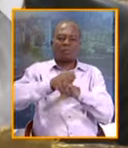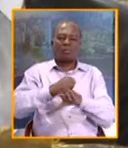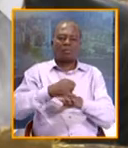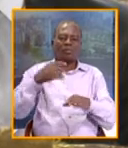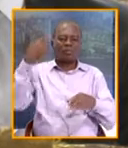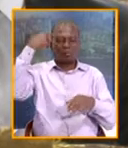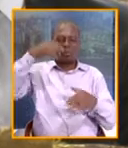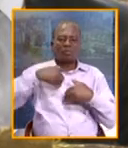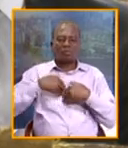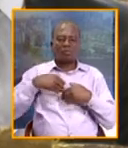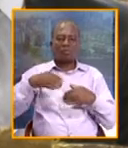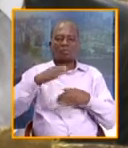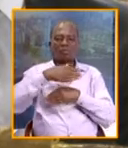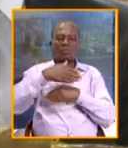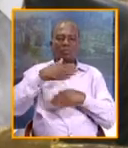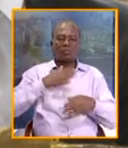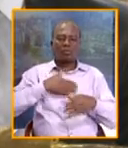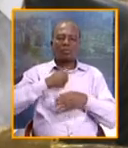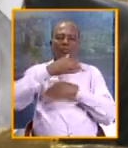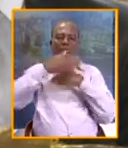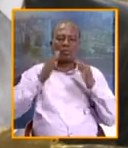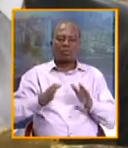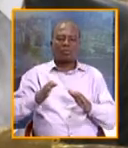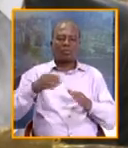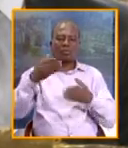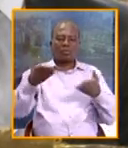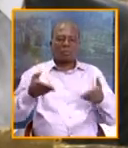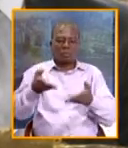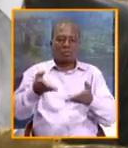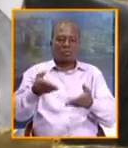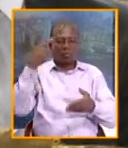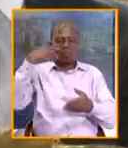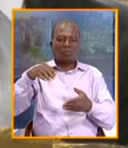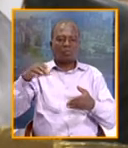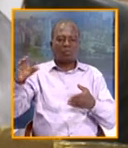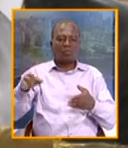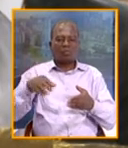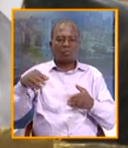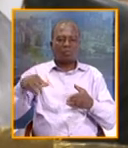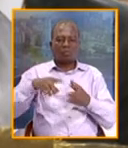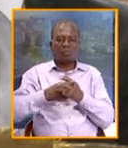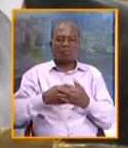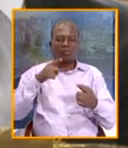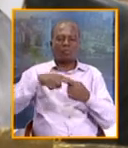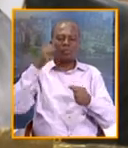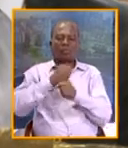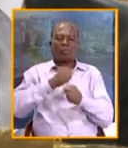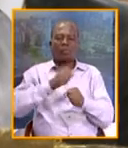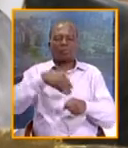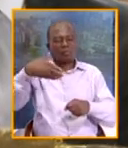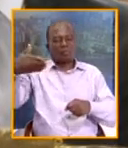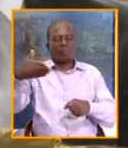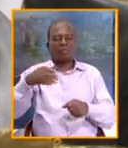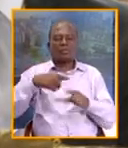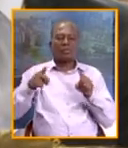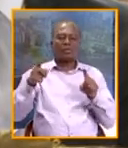bureaux ici un lieu de reprendre heures et notre activité lundi que